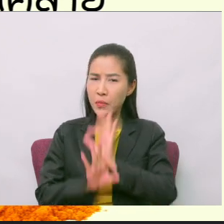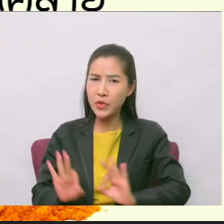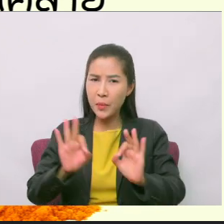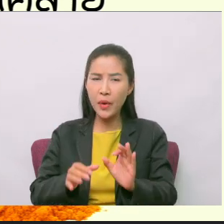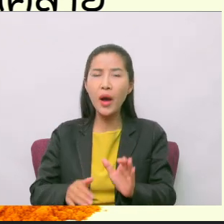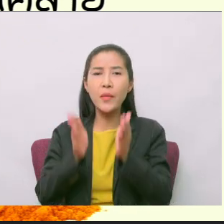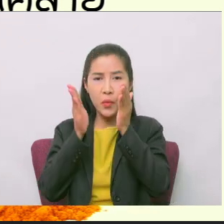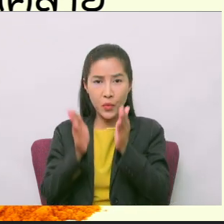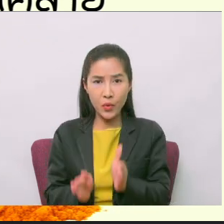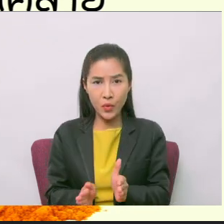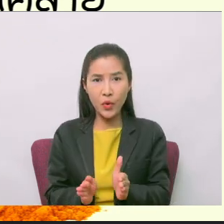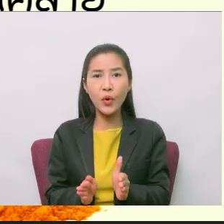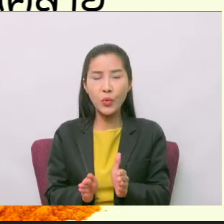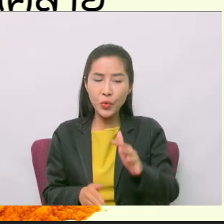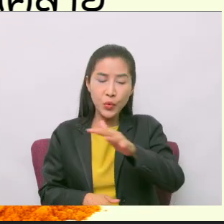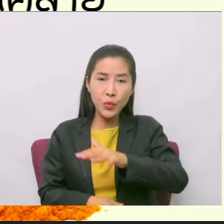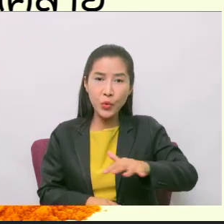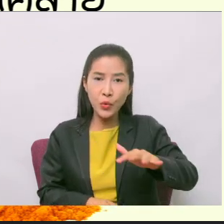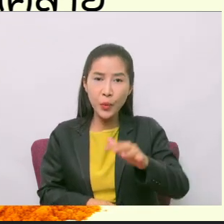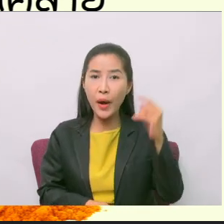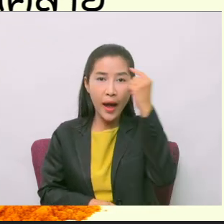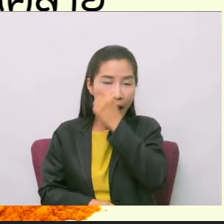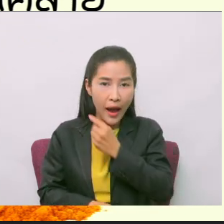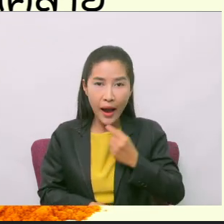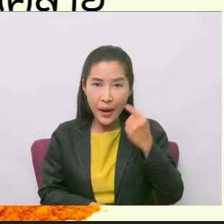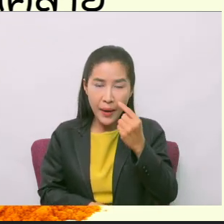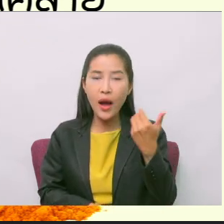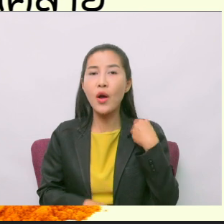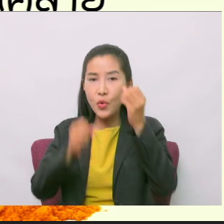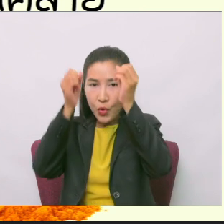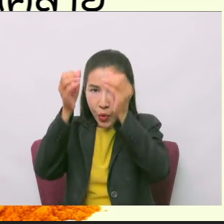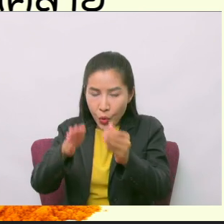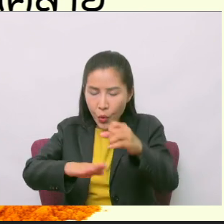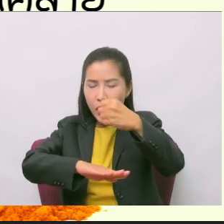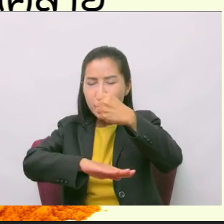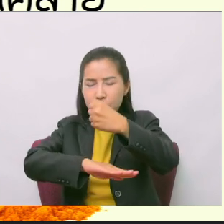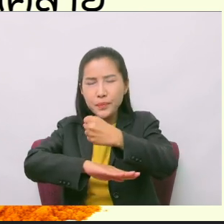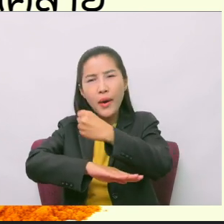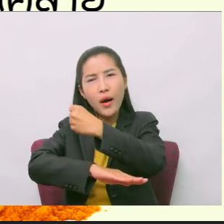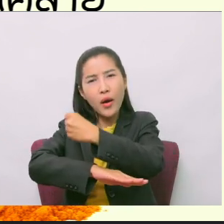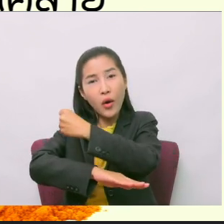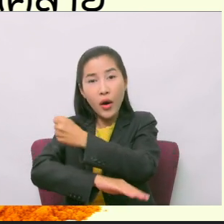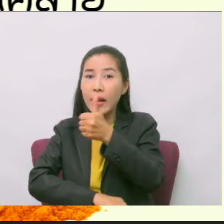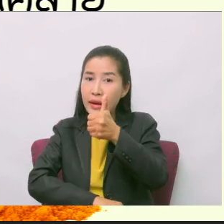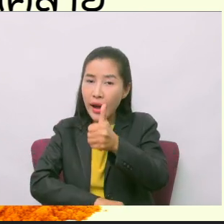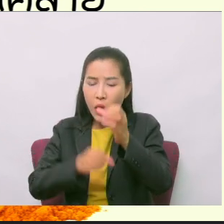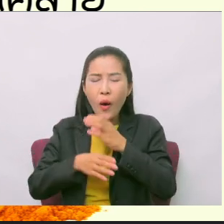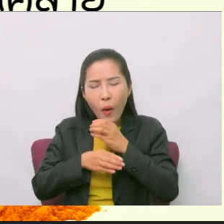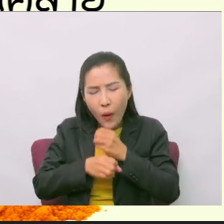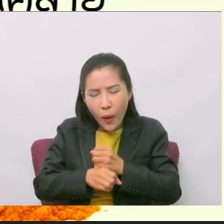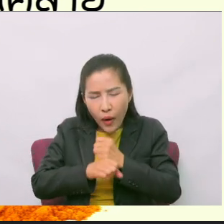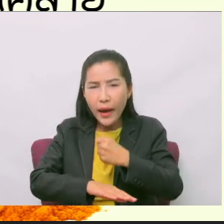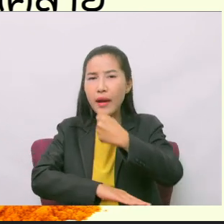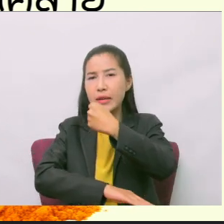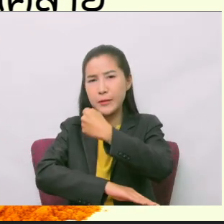นะคะทั่วไปนะคะไม่ว่าจะเป็นครูก็สามารถใช้ได้นะคะผู้สูงอายุในครอบครัวก็สามารถใ